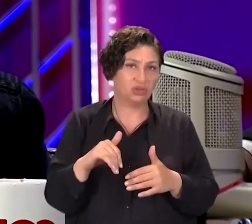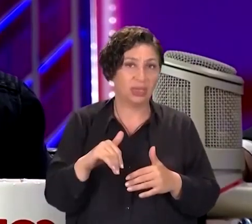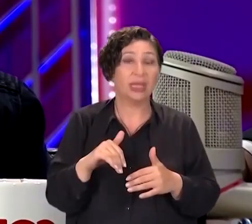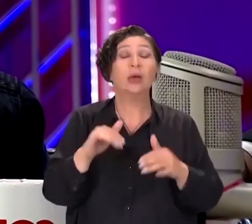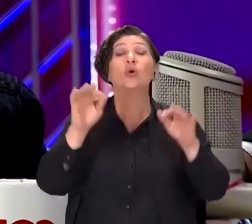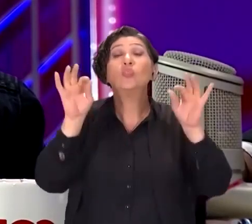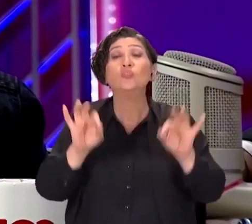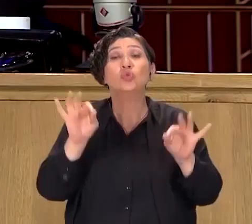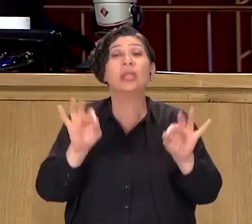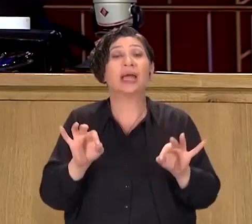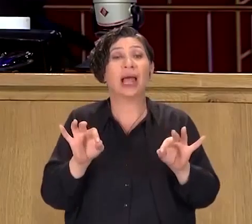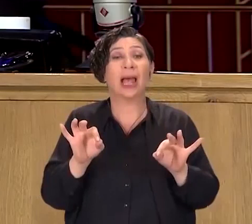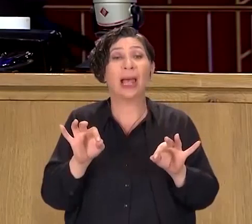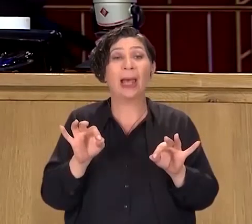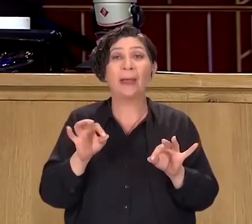Ve mutlaka